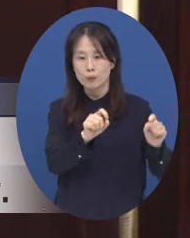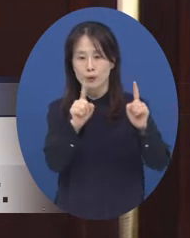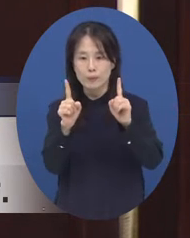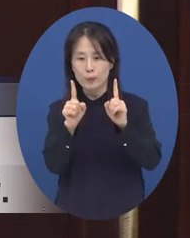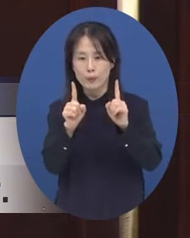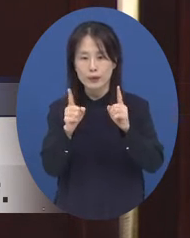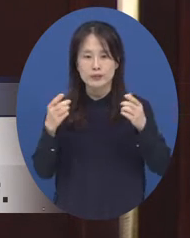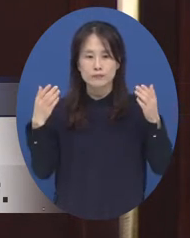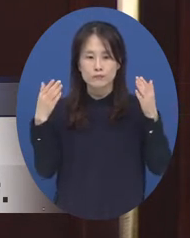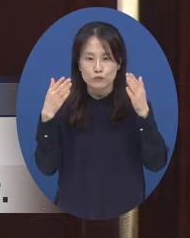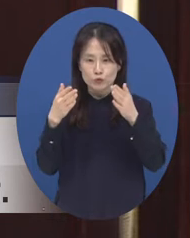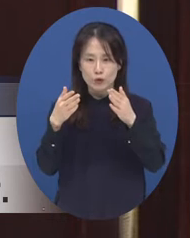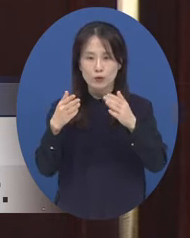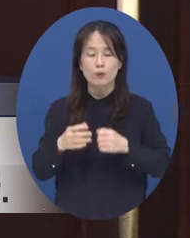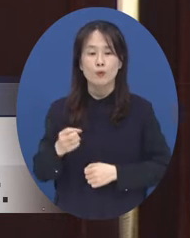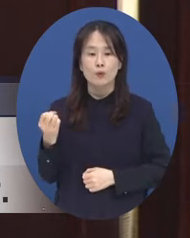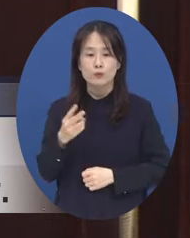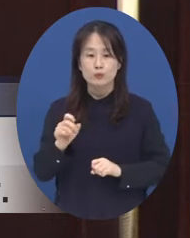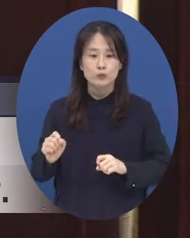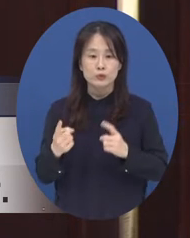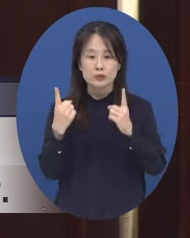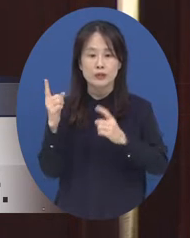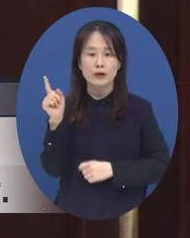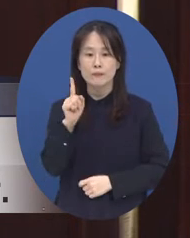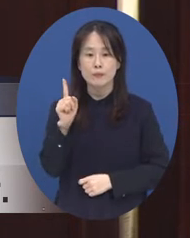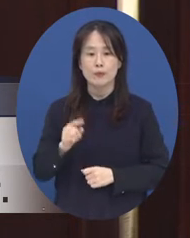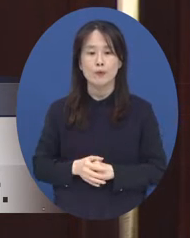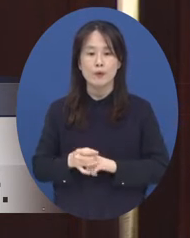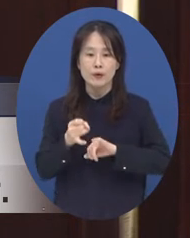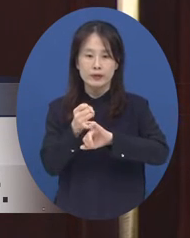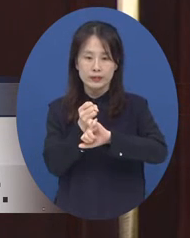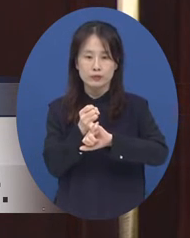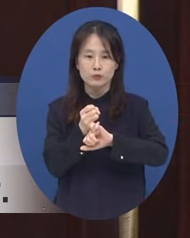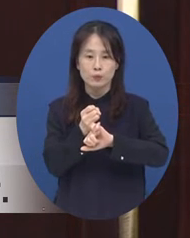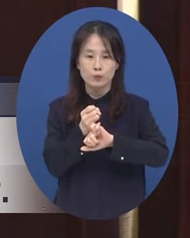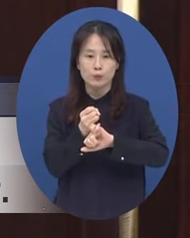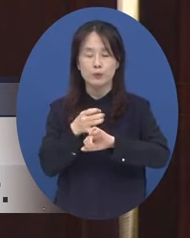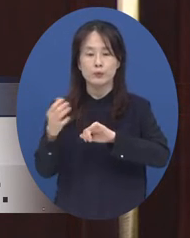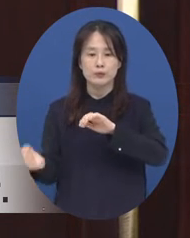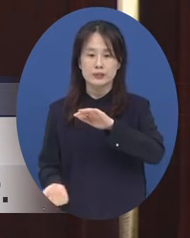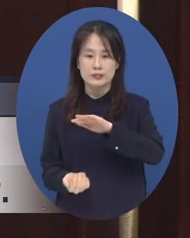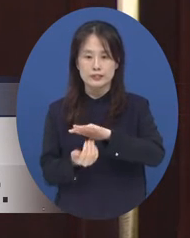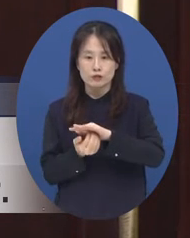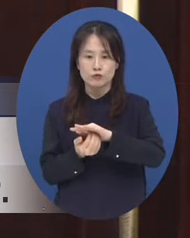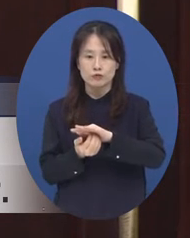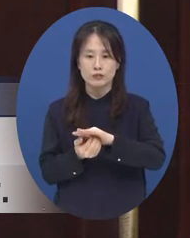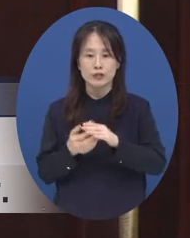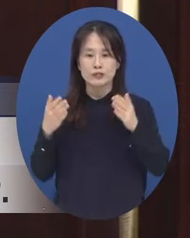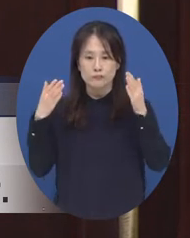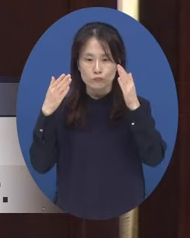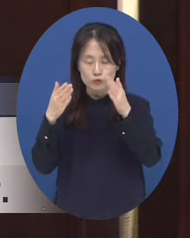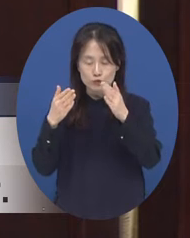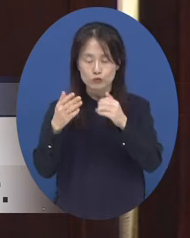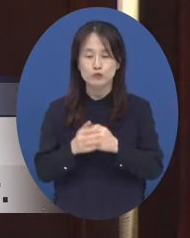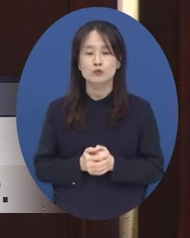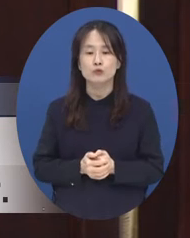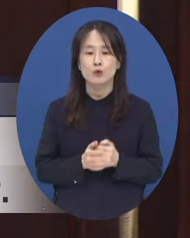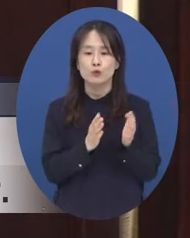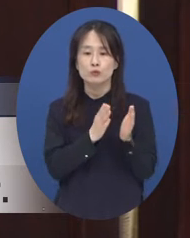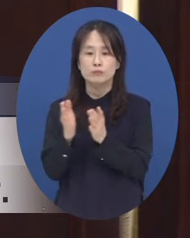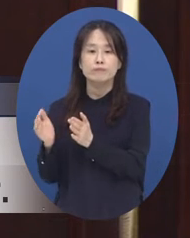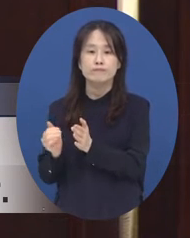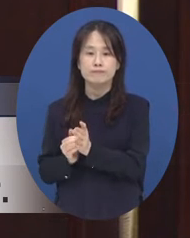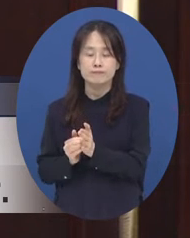최 된 민생경제 회복 에 집중하는 동시에 인산 7기 도민과의 약속을 많이 써 하는데